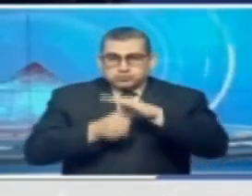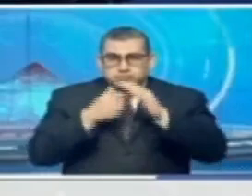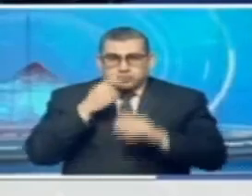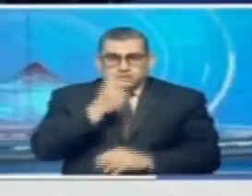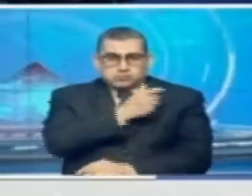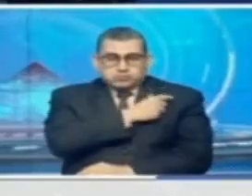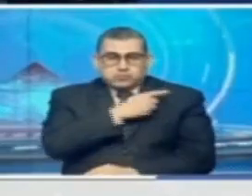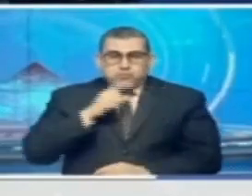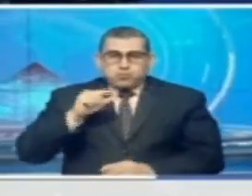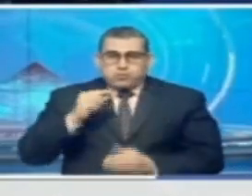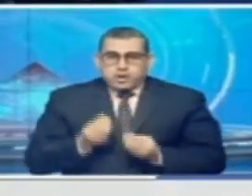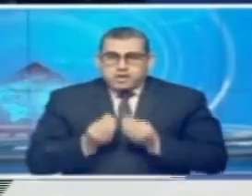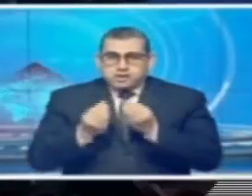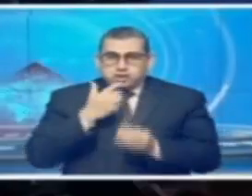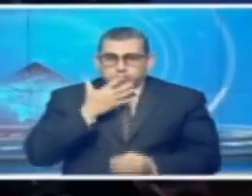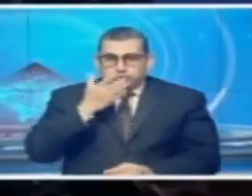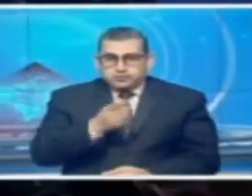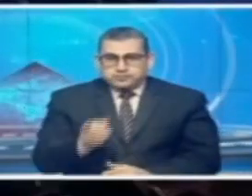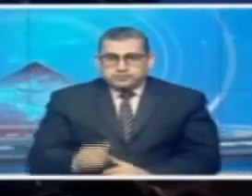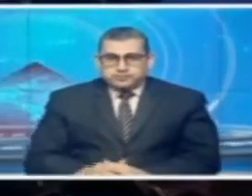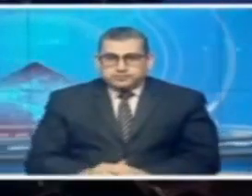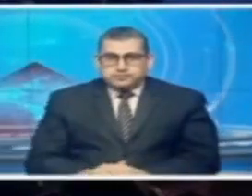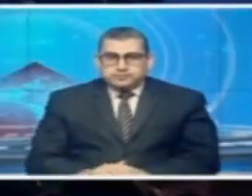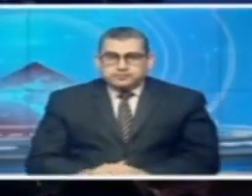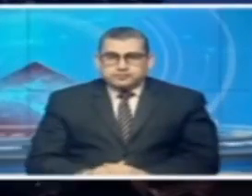أنواط الامتياز.